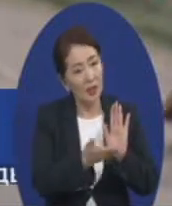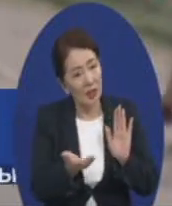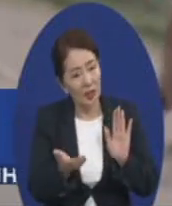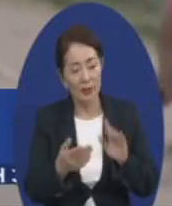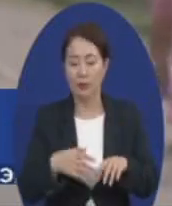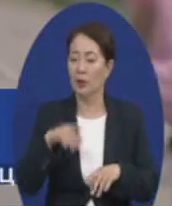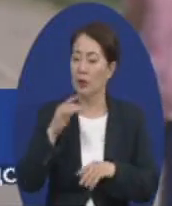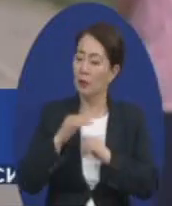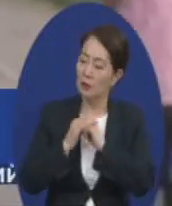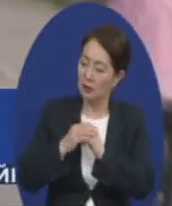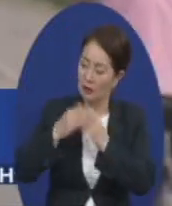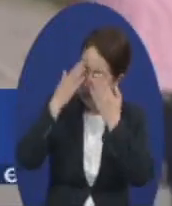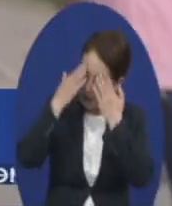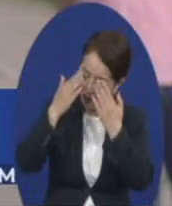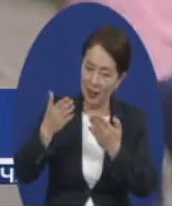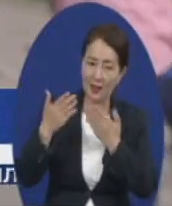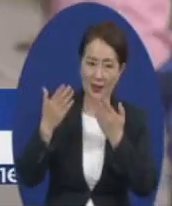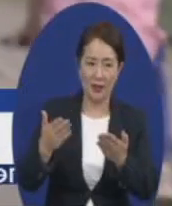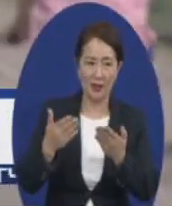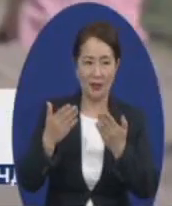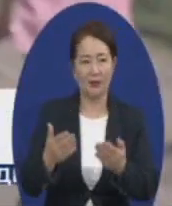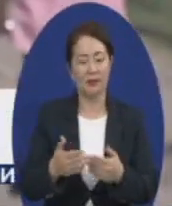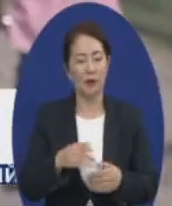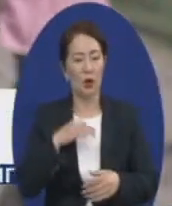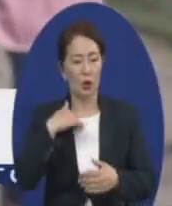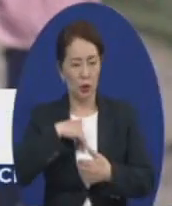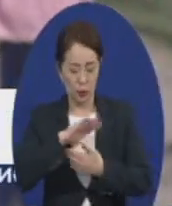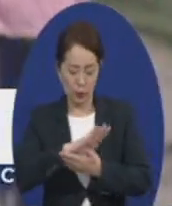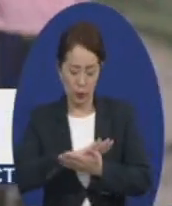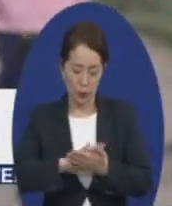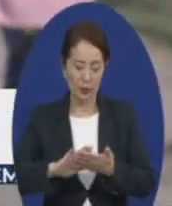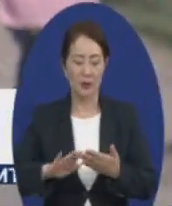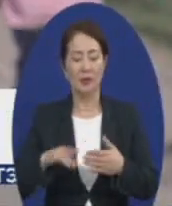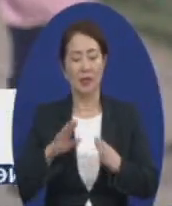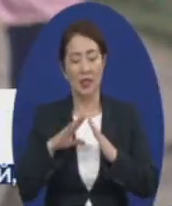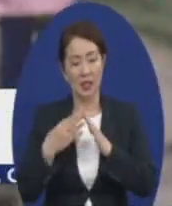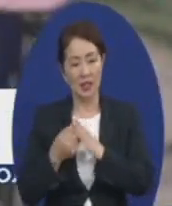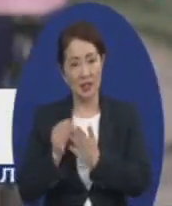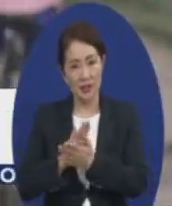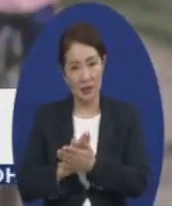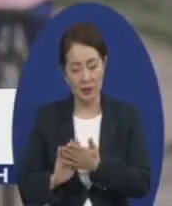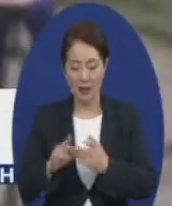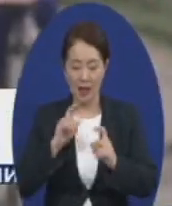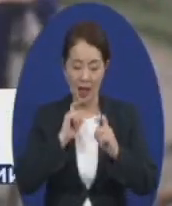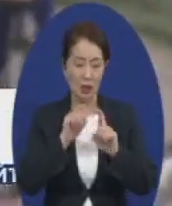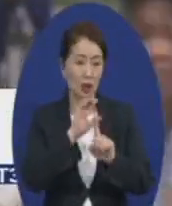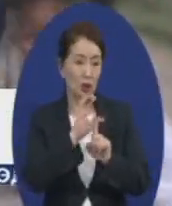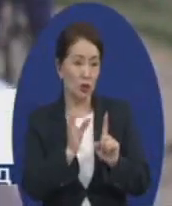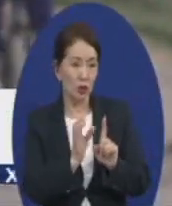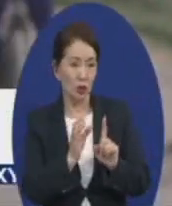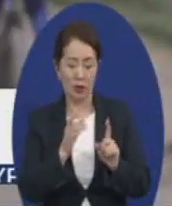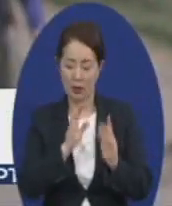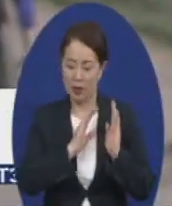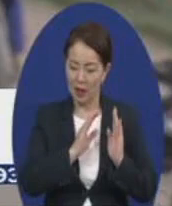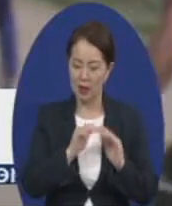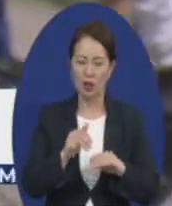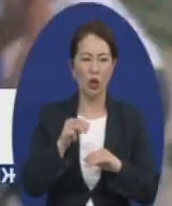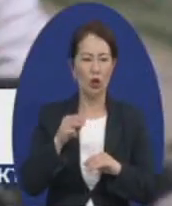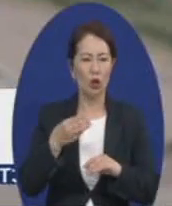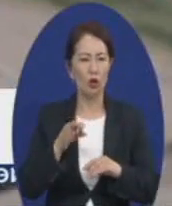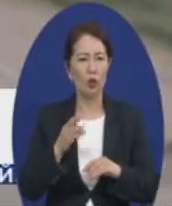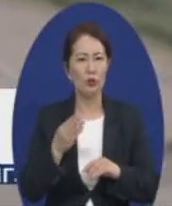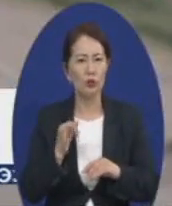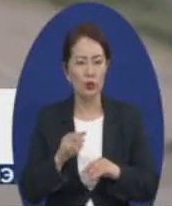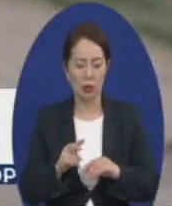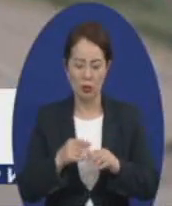хүнийг хүндлэх, хүнтэй талархахаас гүйлээд ховын ариун цэвэр, ахмын ариун цэвэр энэ харилцааны соёл, харилцаа хандлага төлөвшөл